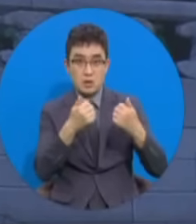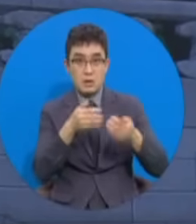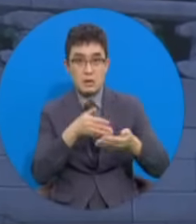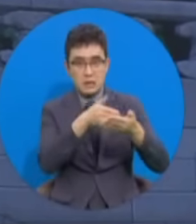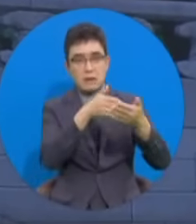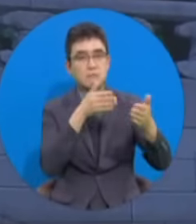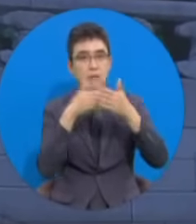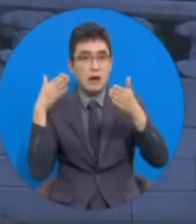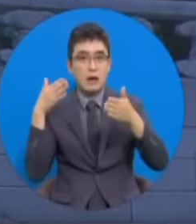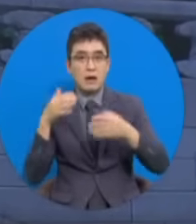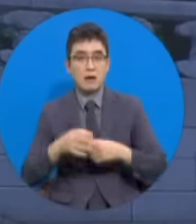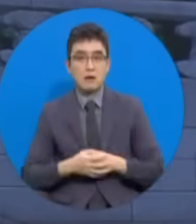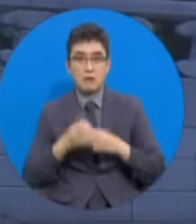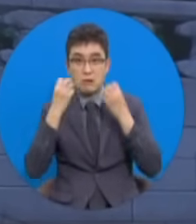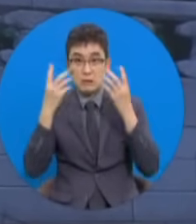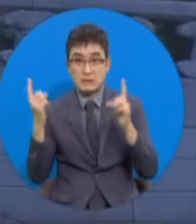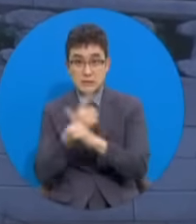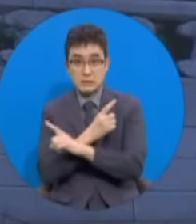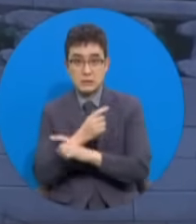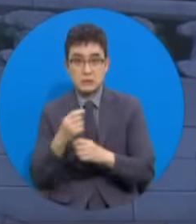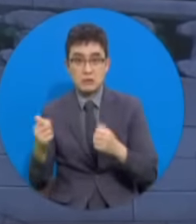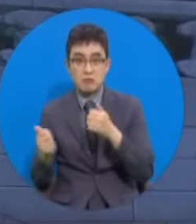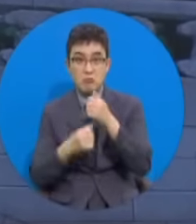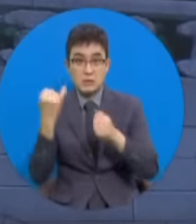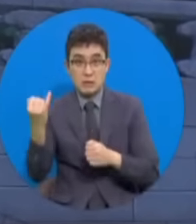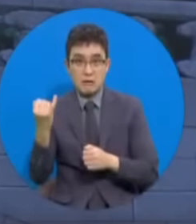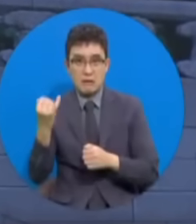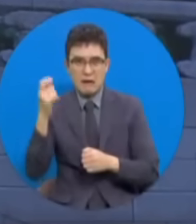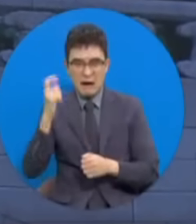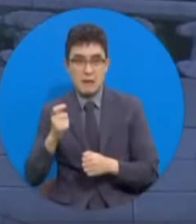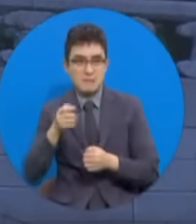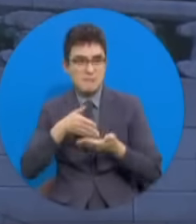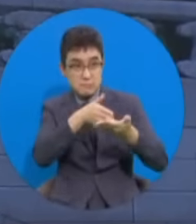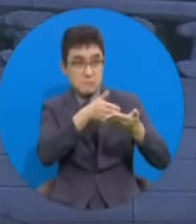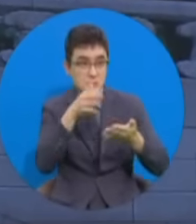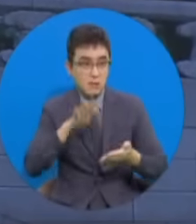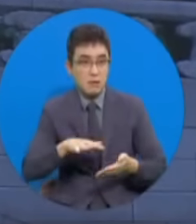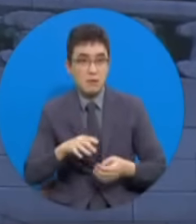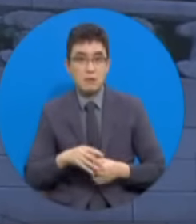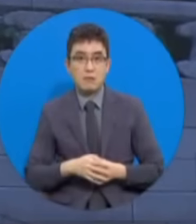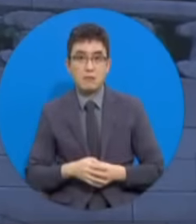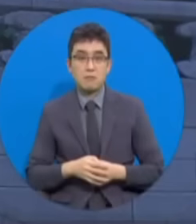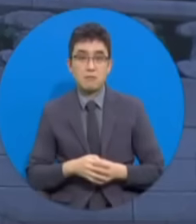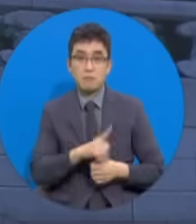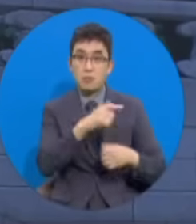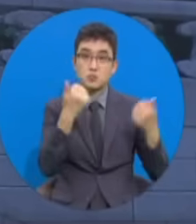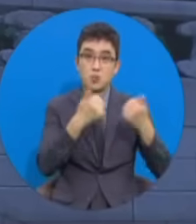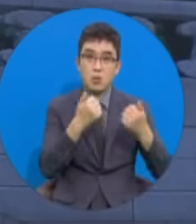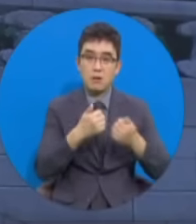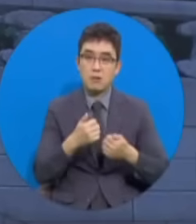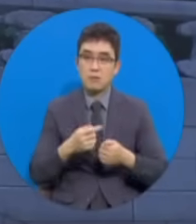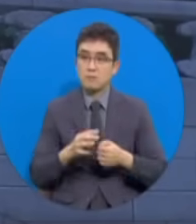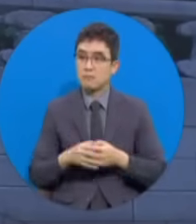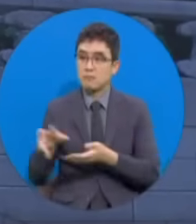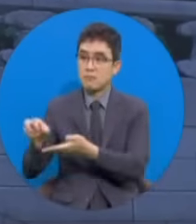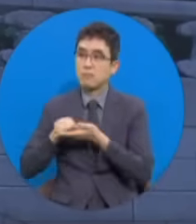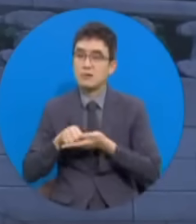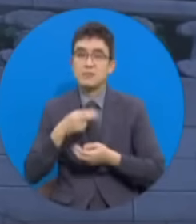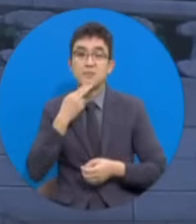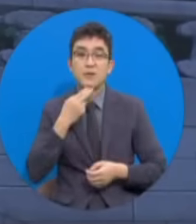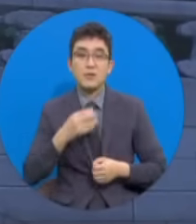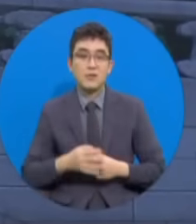불발됐습니다. 혁신위원장이 강하게 경고를 했는데 이거 안 받으면 망한다. 그런데 의총에서 추인을 안 하는 겁니다. 불발이 된